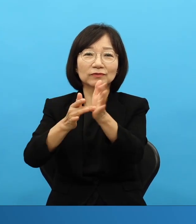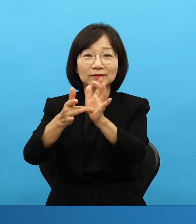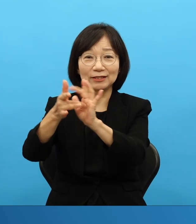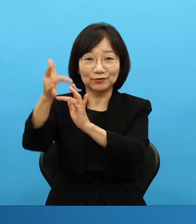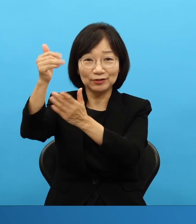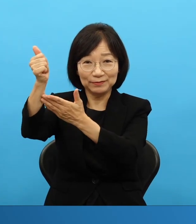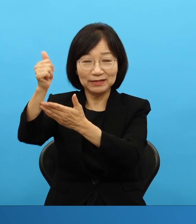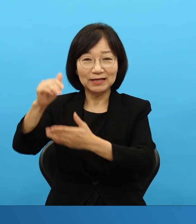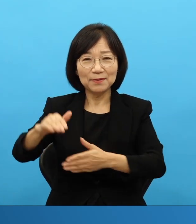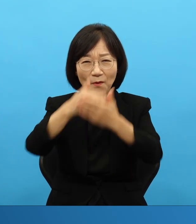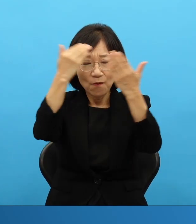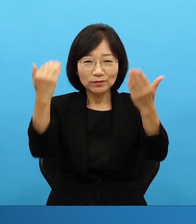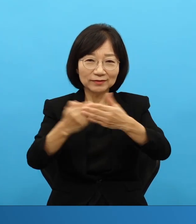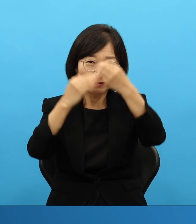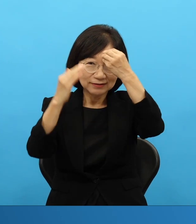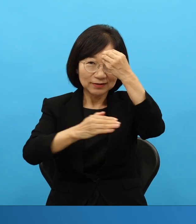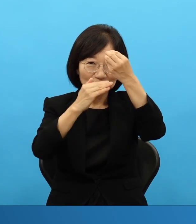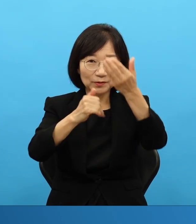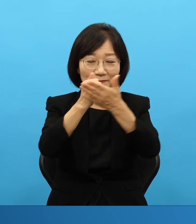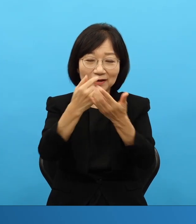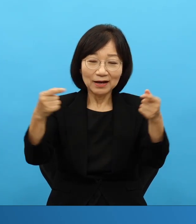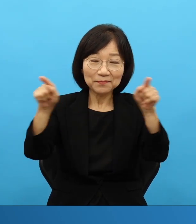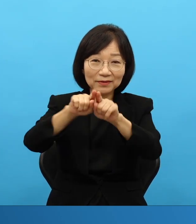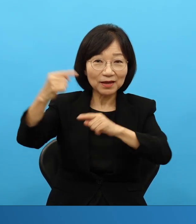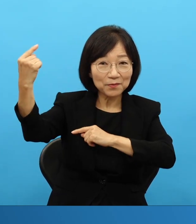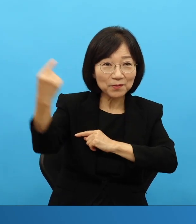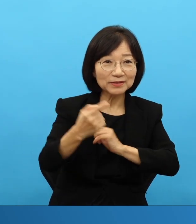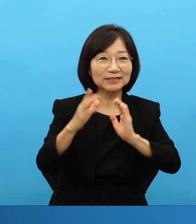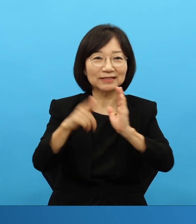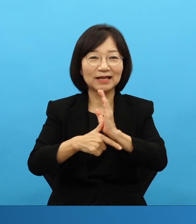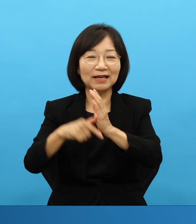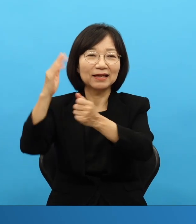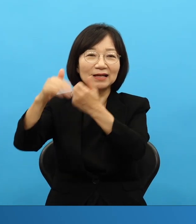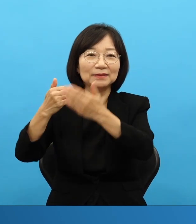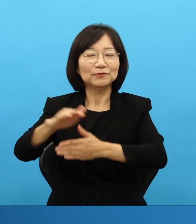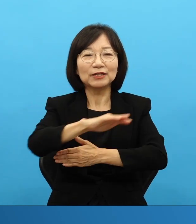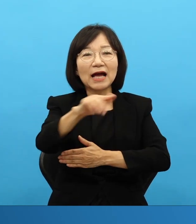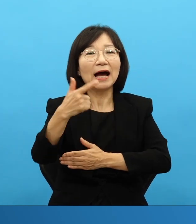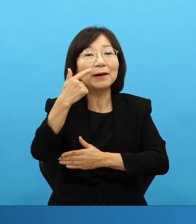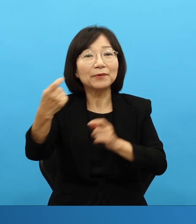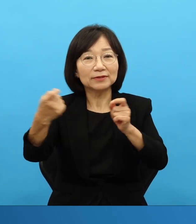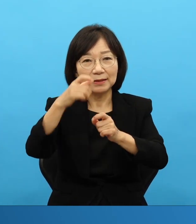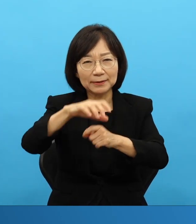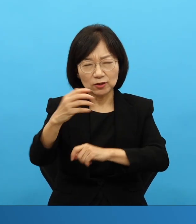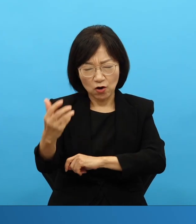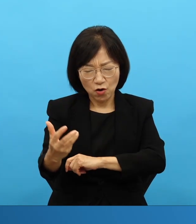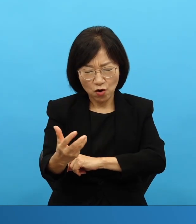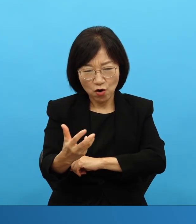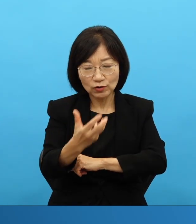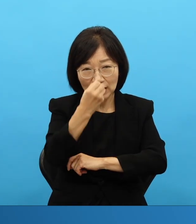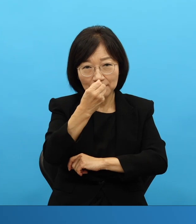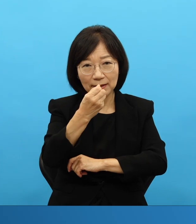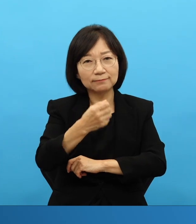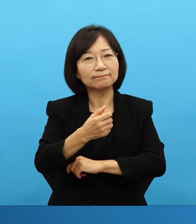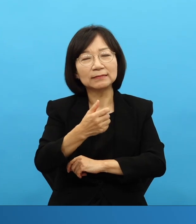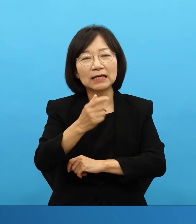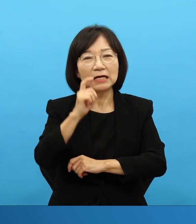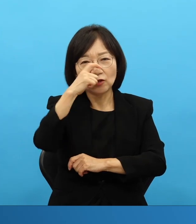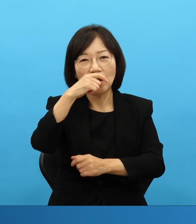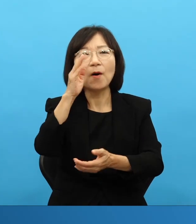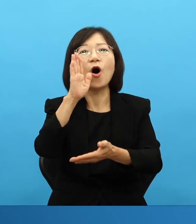성취될 하나님의 말씀은 데살로니가전서 3장 1절에서 13절의 말씀입니다. The word of God that will be fulfilled is 1 Thessalonians chapter